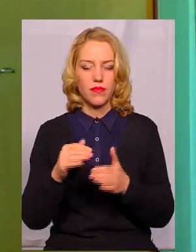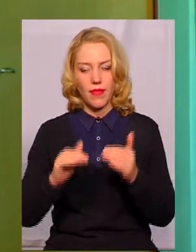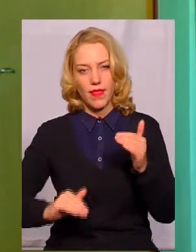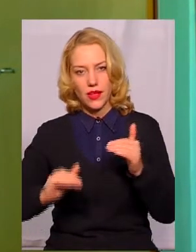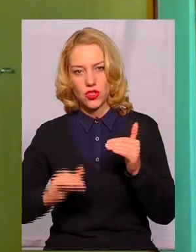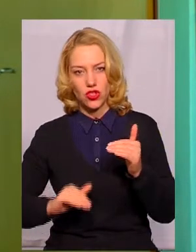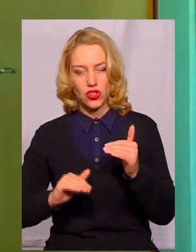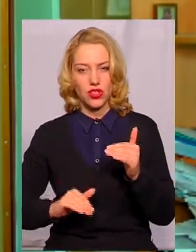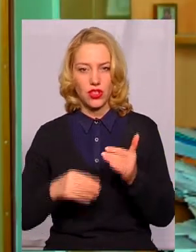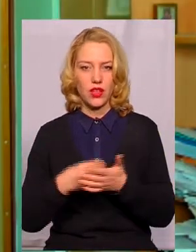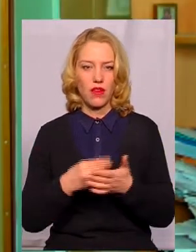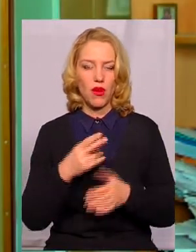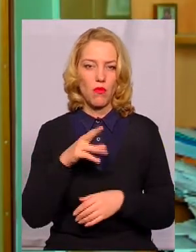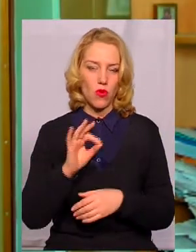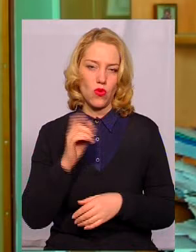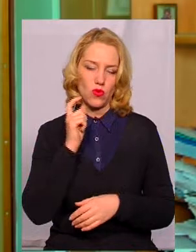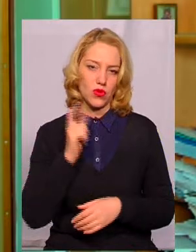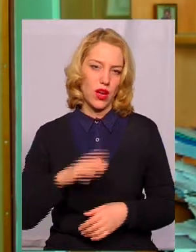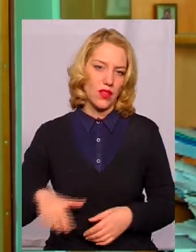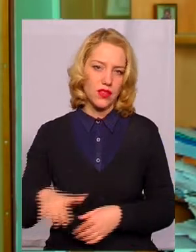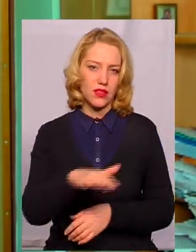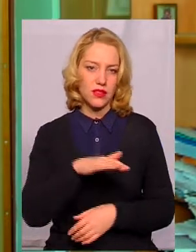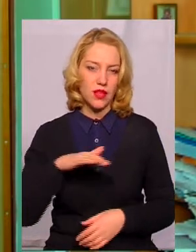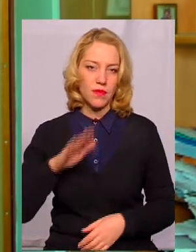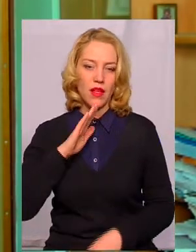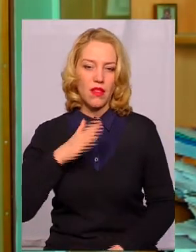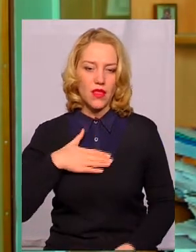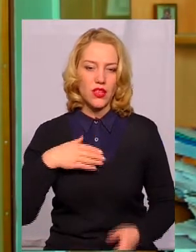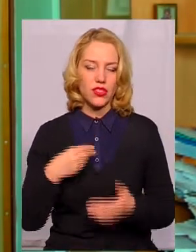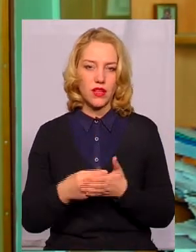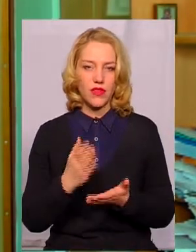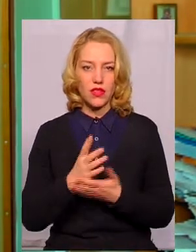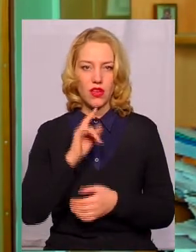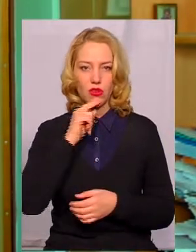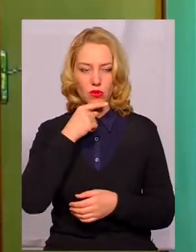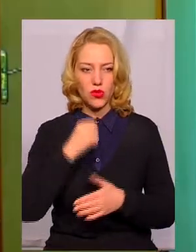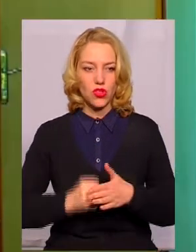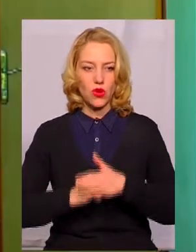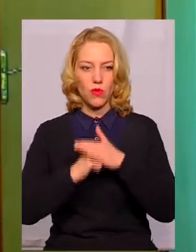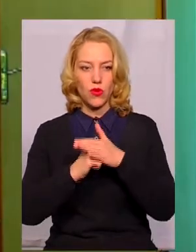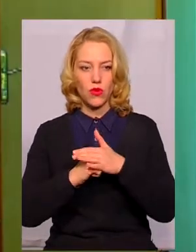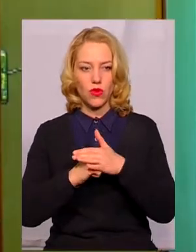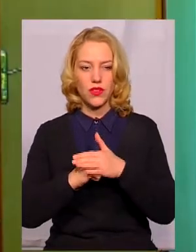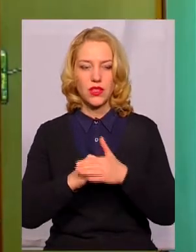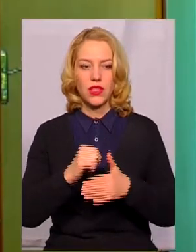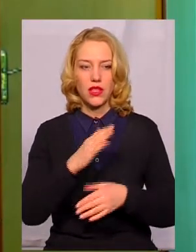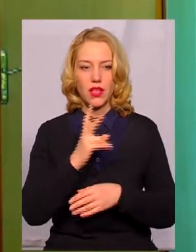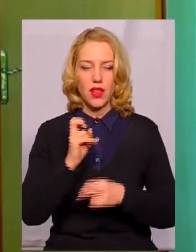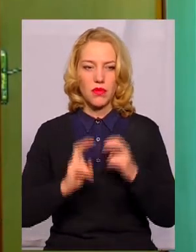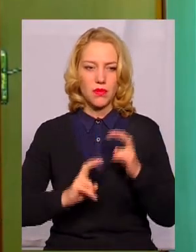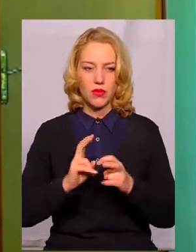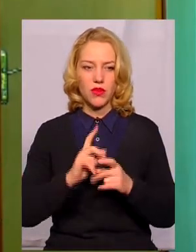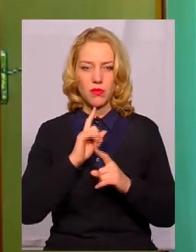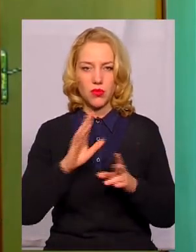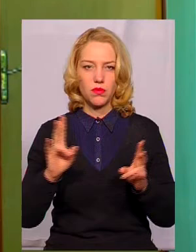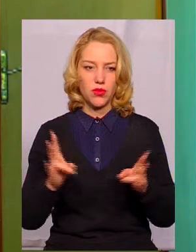тарифів по Україні. На даний момент наші тарифи є економічно обґрунтовані і підприємство не буде